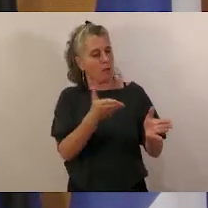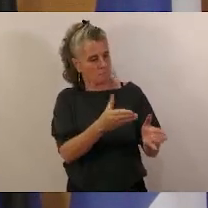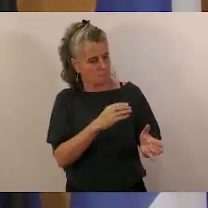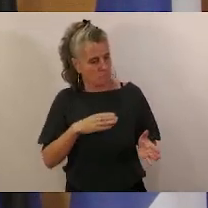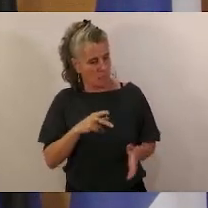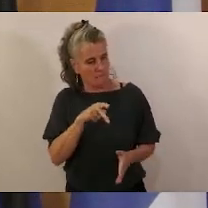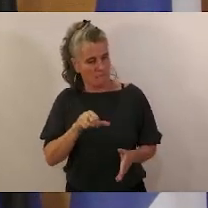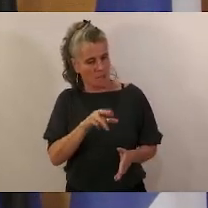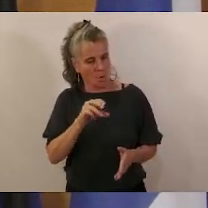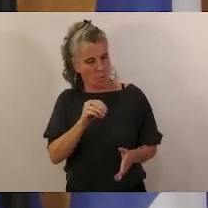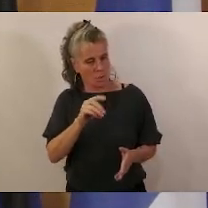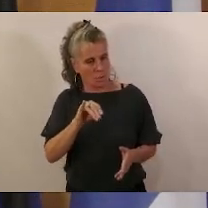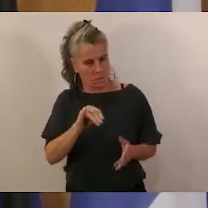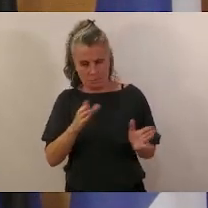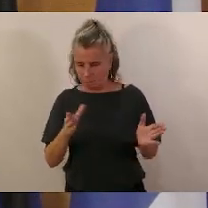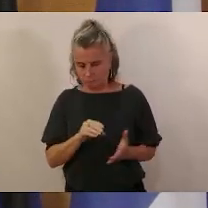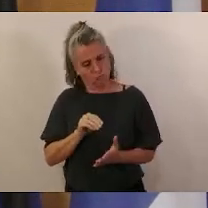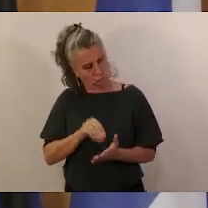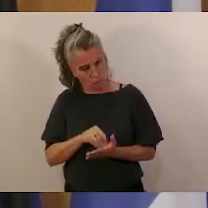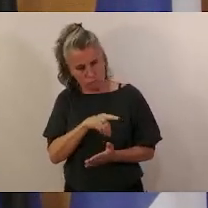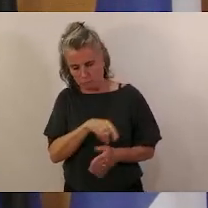madame Parodi. C'est noté.